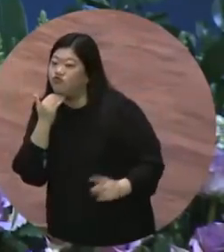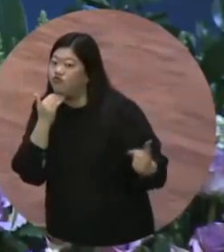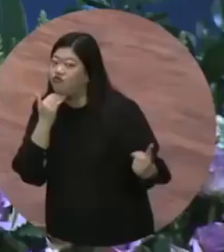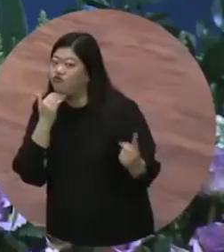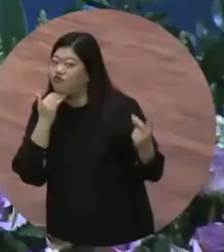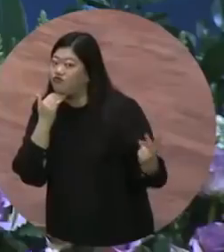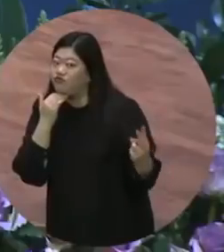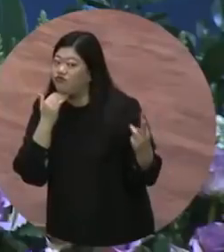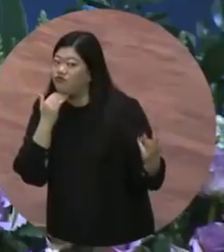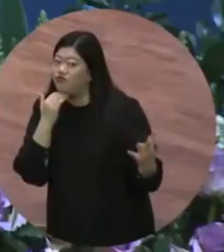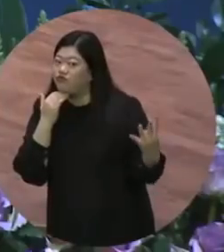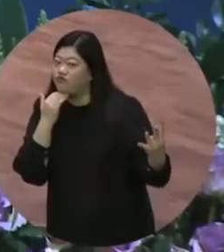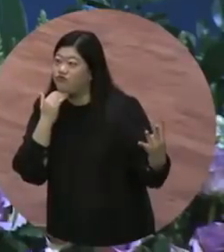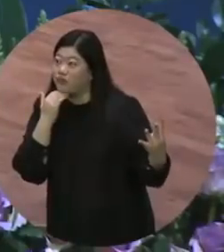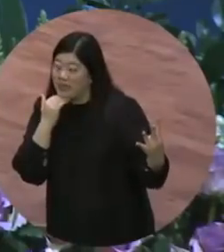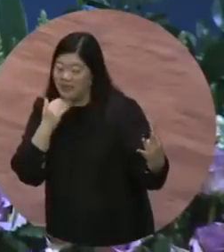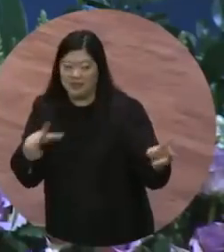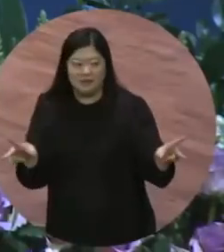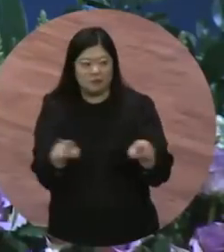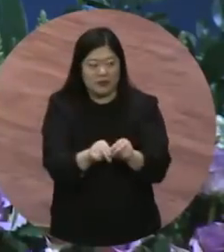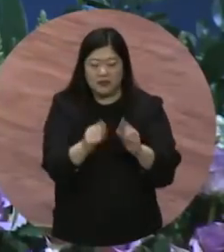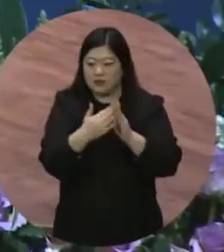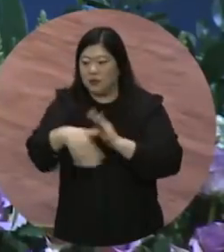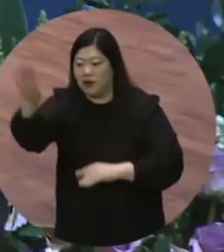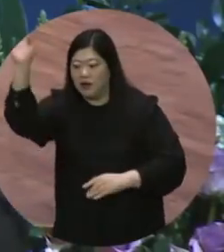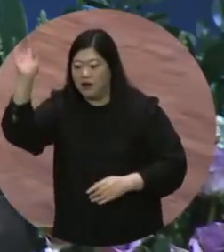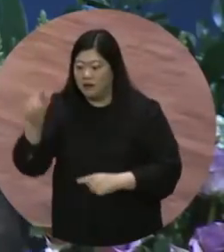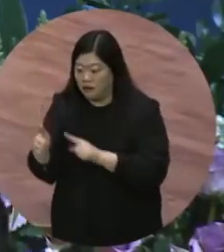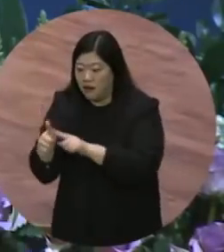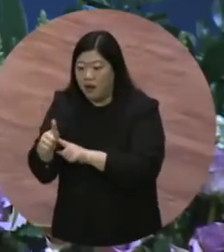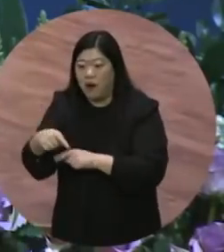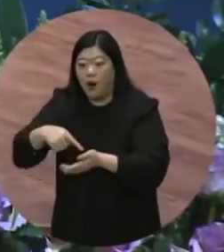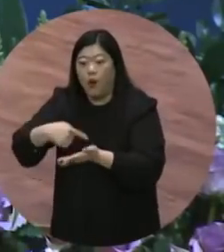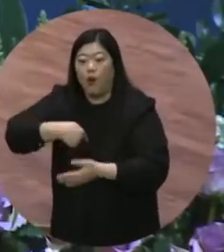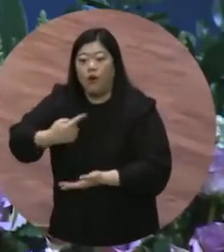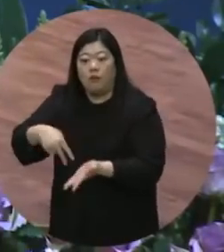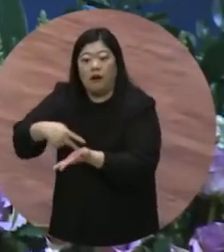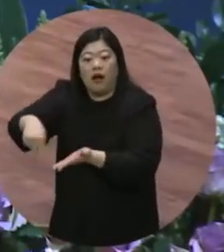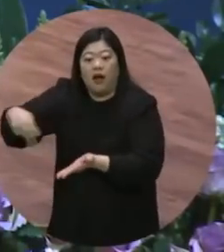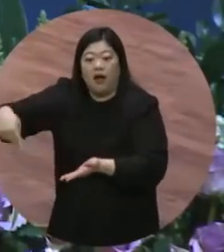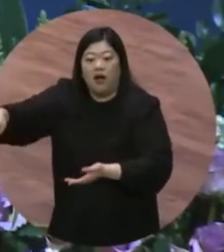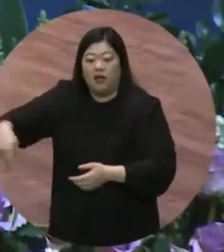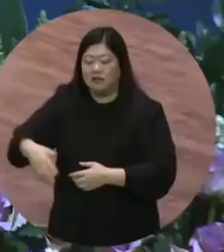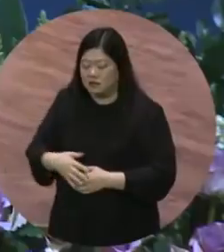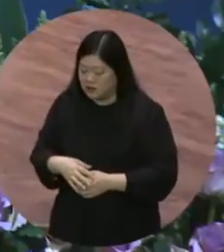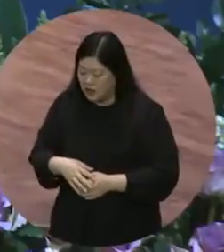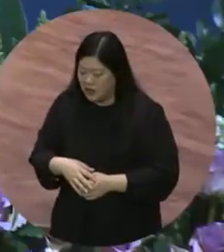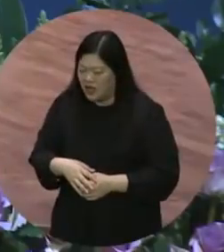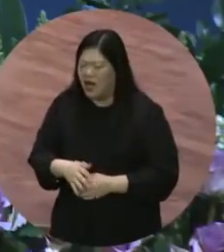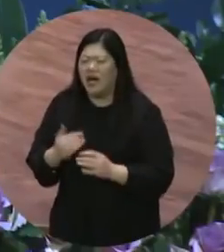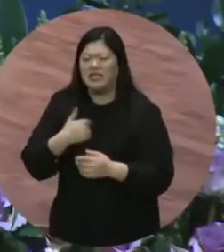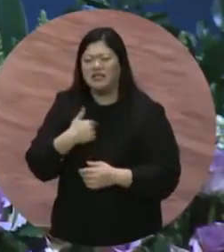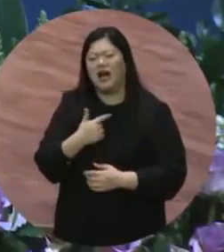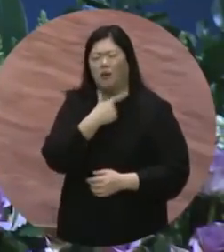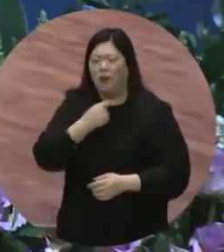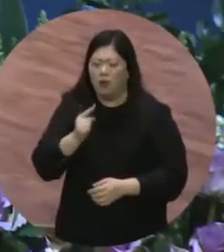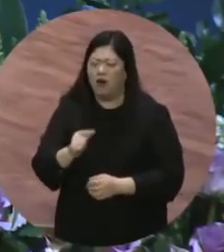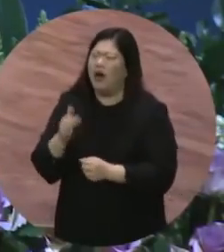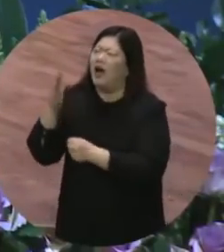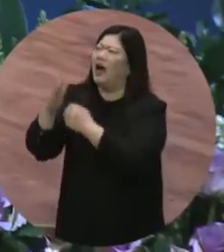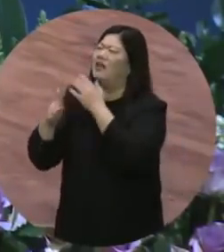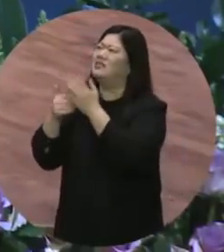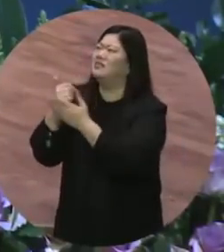태우고 가는 이 착한 남자들이 너무 많은 거예요. 그래서 저는 이렇게 기도했습니다. 하나님 날씨가 춥게 해주세요.